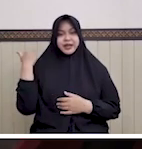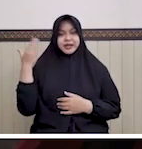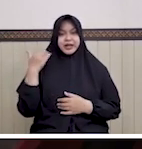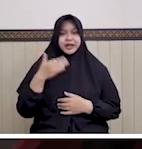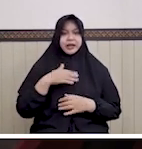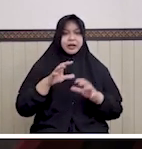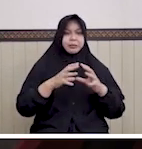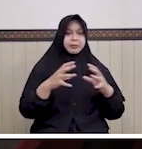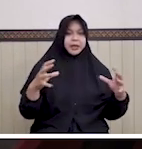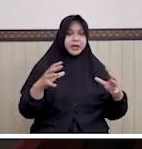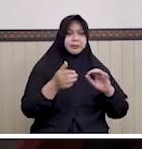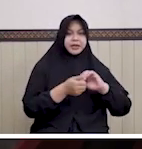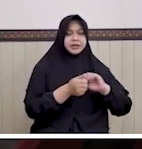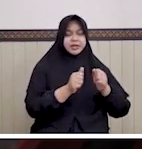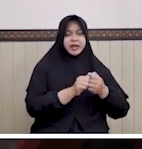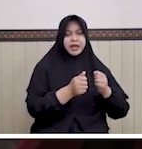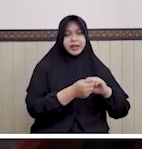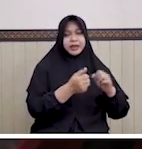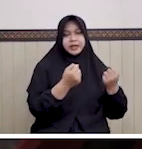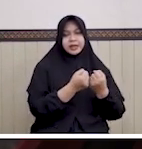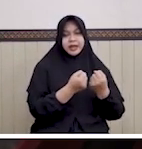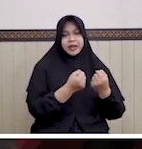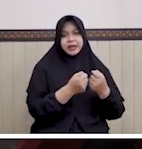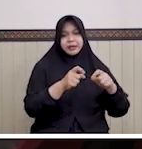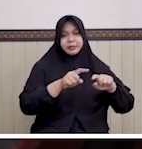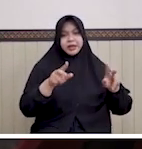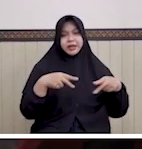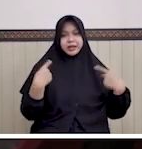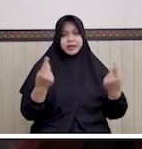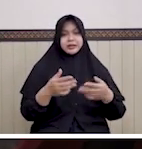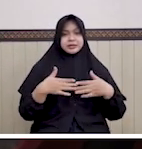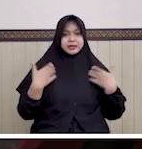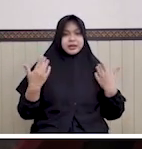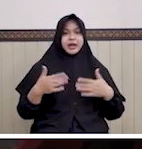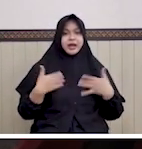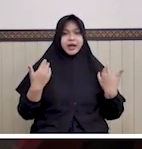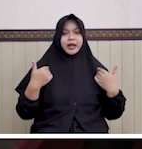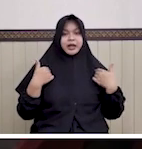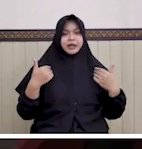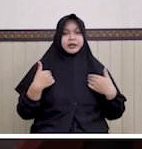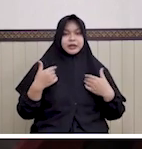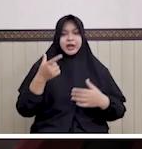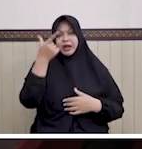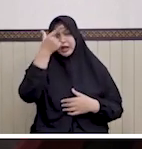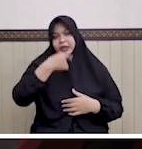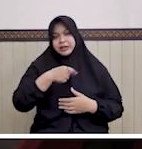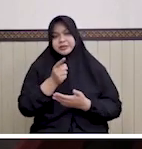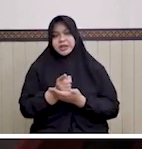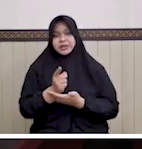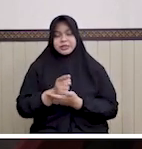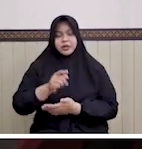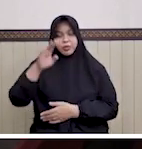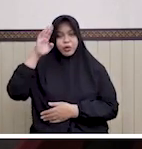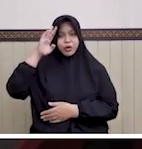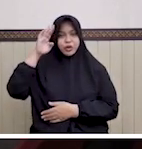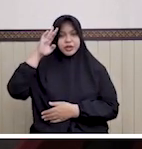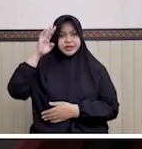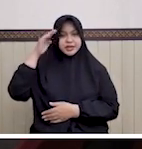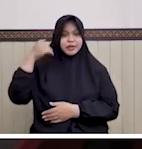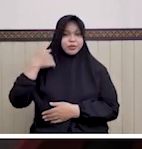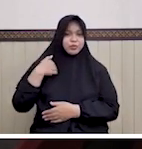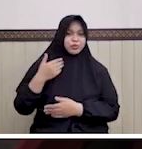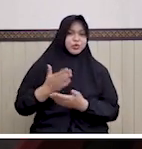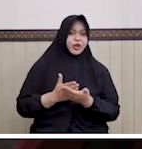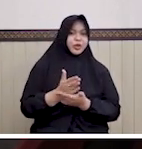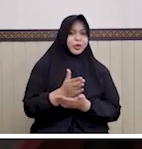ada banyak problem ya problem tantangan tapi kita sangat senang ada Hakim ada Jaksa ada polisi yang punya